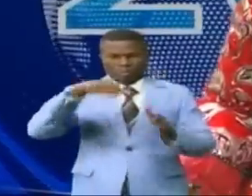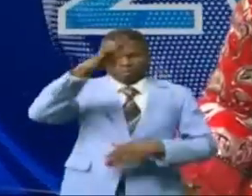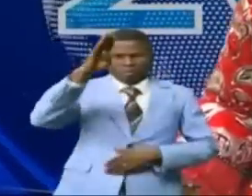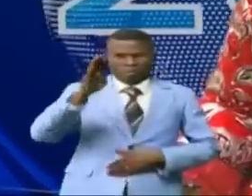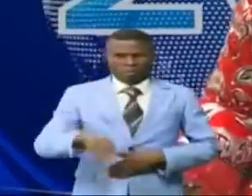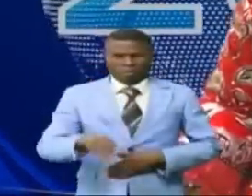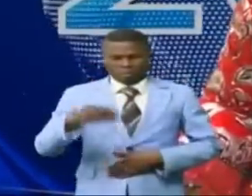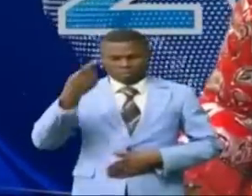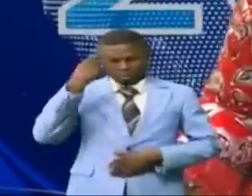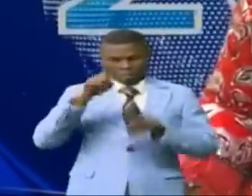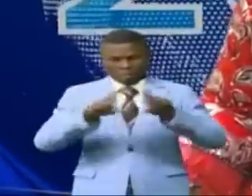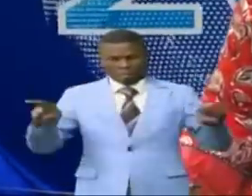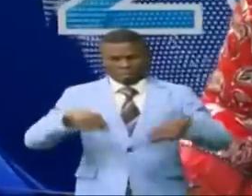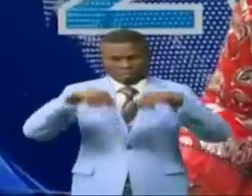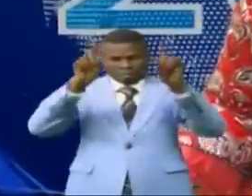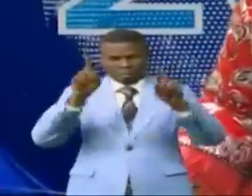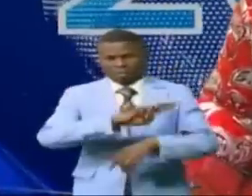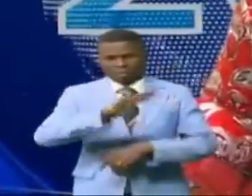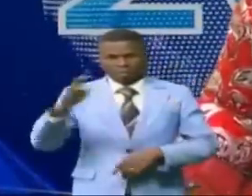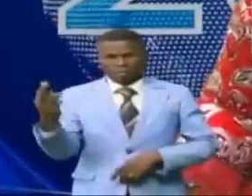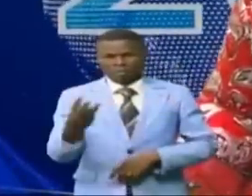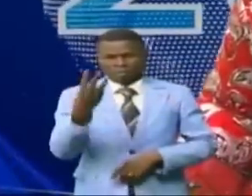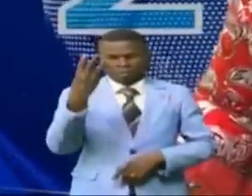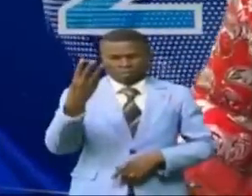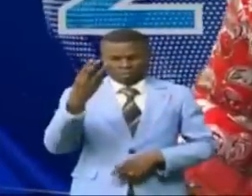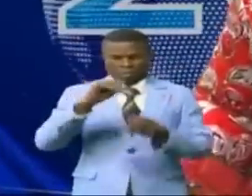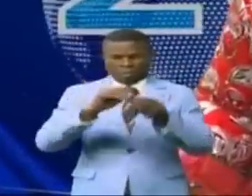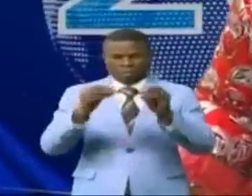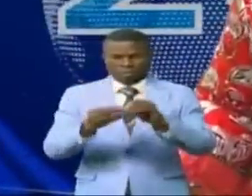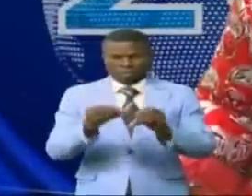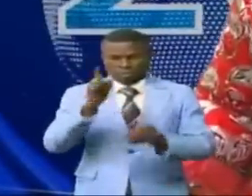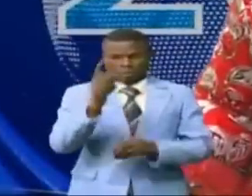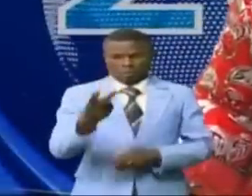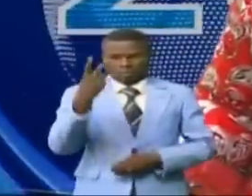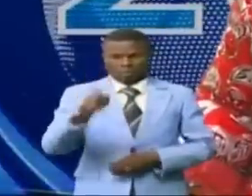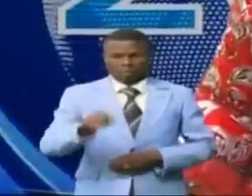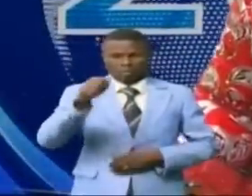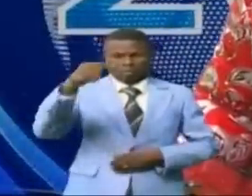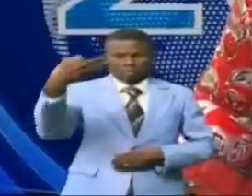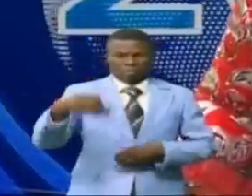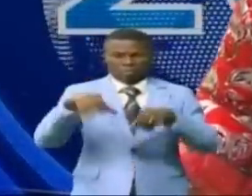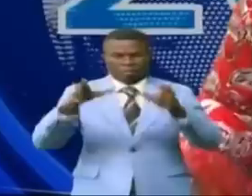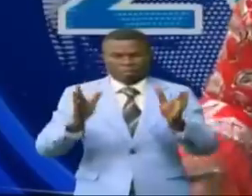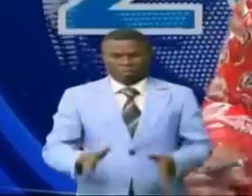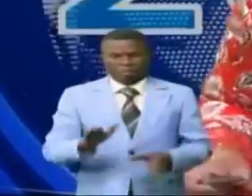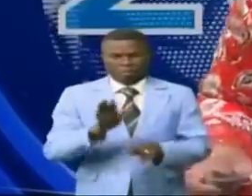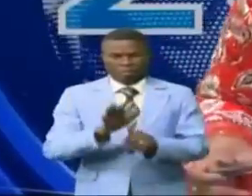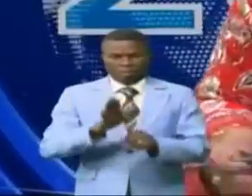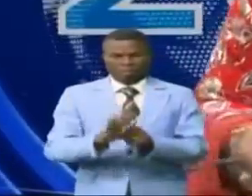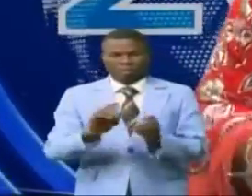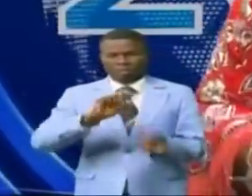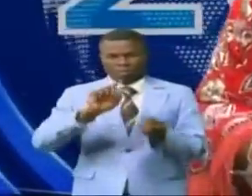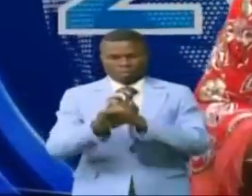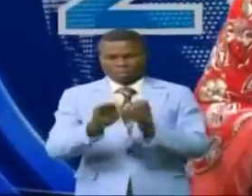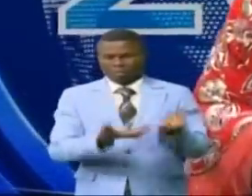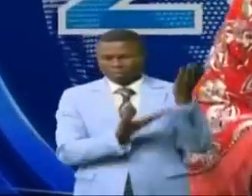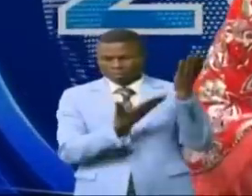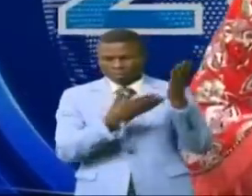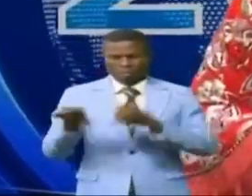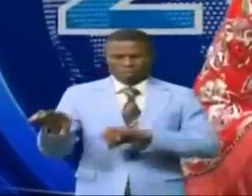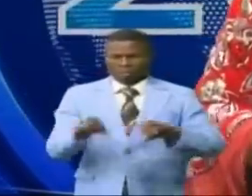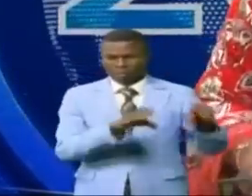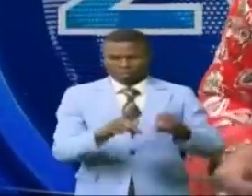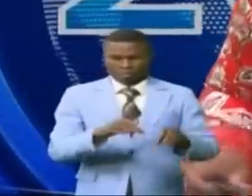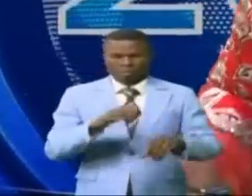24,7% par rapport au budget de l'exercice 2023 qui était chiffré à 32 milliards de francs congolais. Plusieurs réformes et d'importantes actions